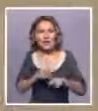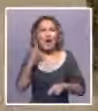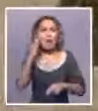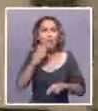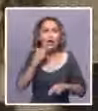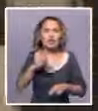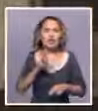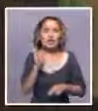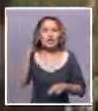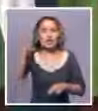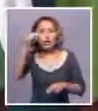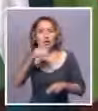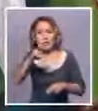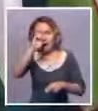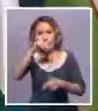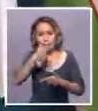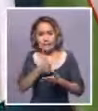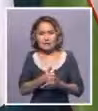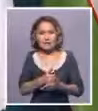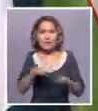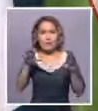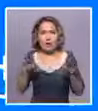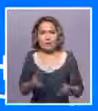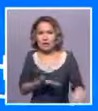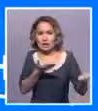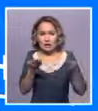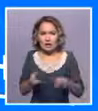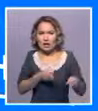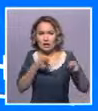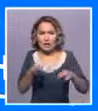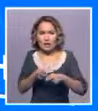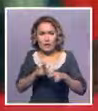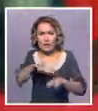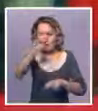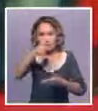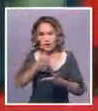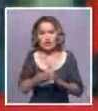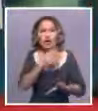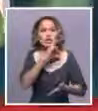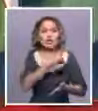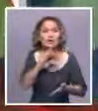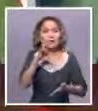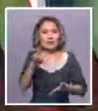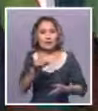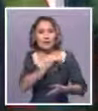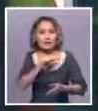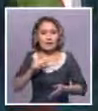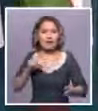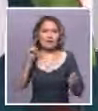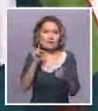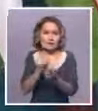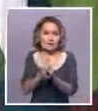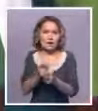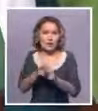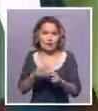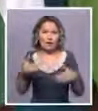басшылары өздері келмесе де өкілдерін жіберген. ТМД кеңесінің төрағасы Нұрсұлтан Назарбаев меймандарды рет-ретімен қарсы алып, әрқайсына